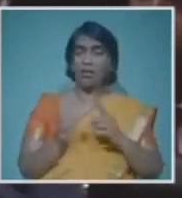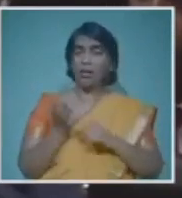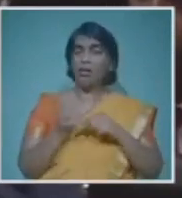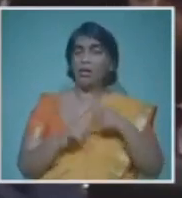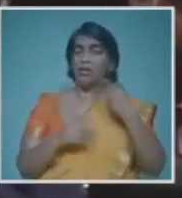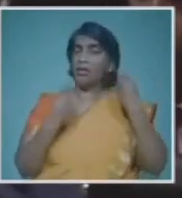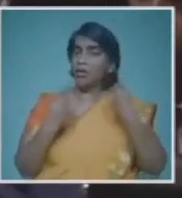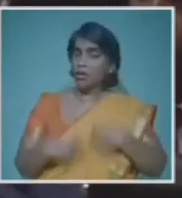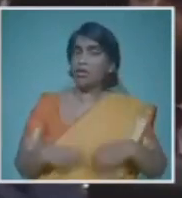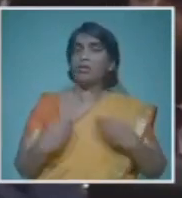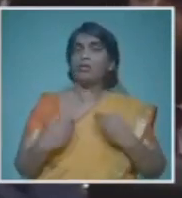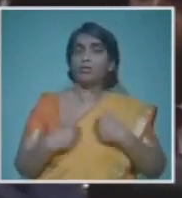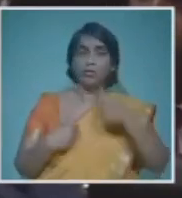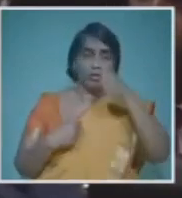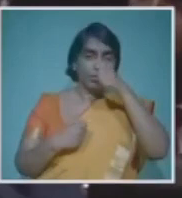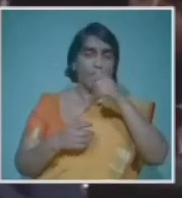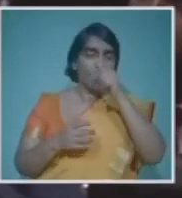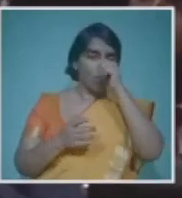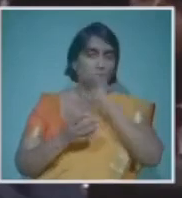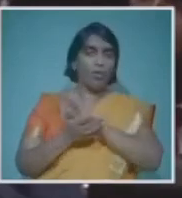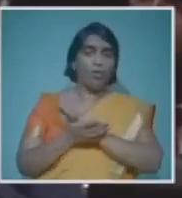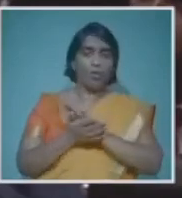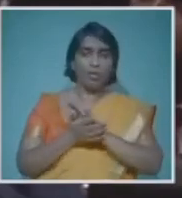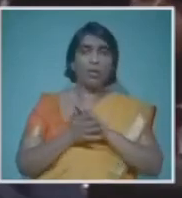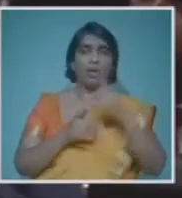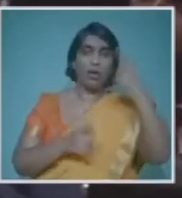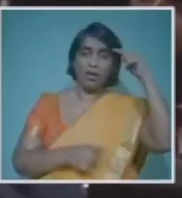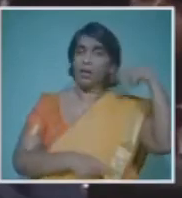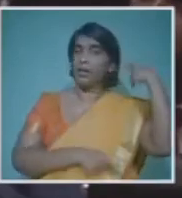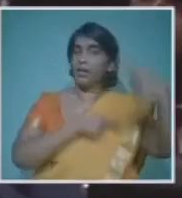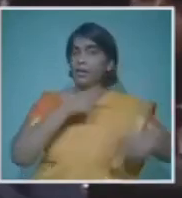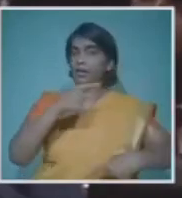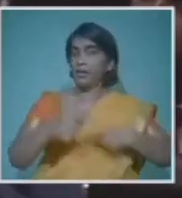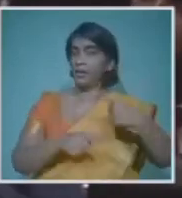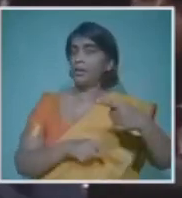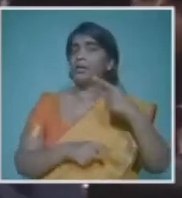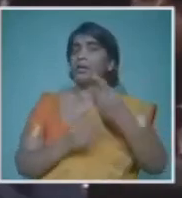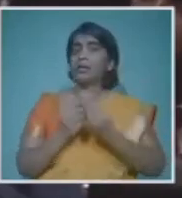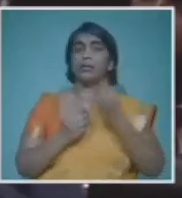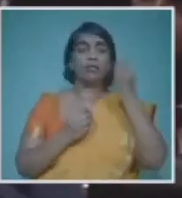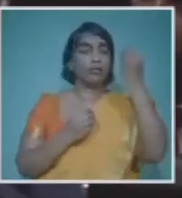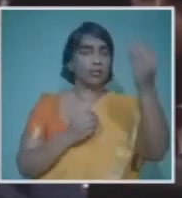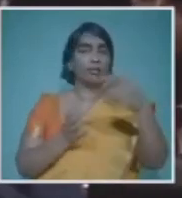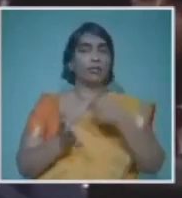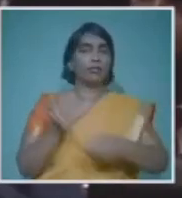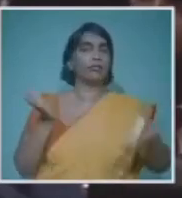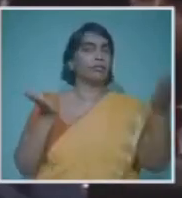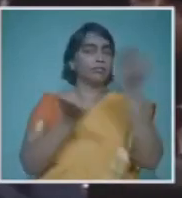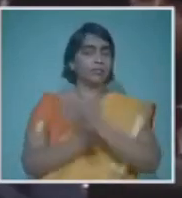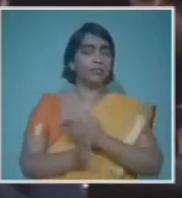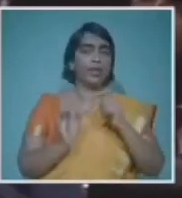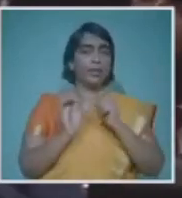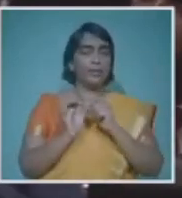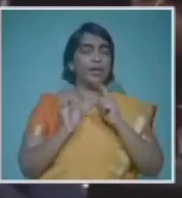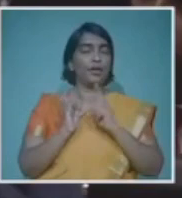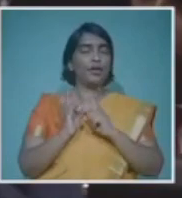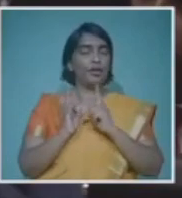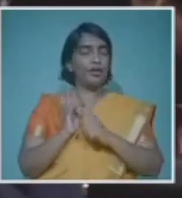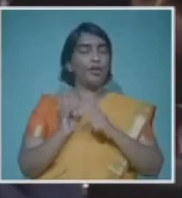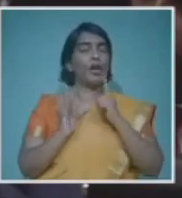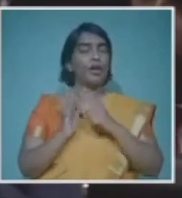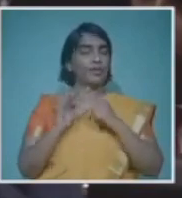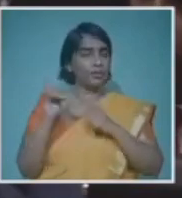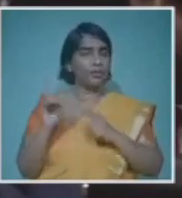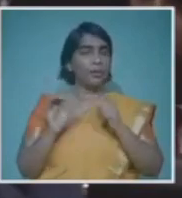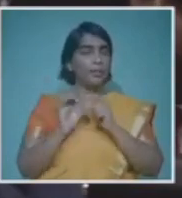අහිමි කරගෙන තමයි අපි හොරන රිජිඩ් ටයර් කම්පැනියට ලබා දුන්නේ ගිවිසුම අසංකරේ BUI එක.